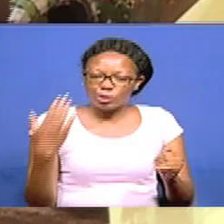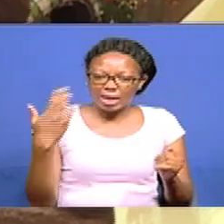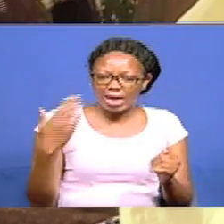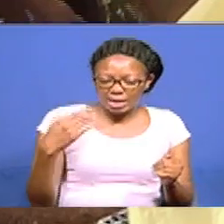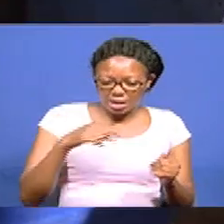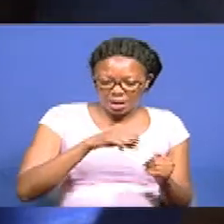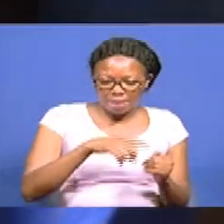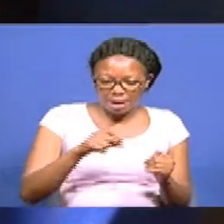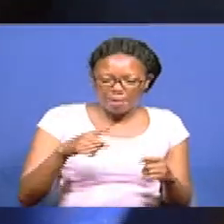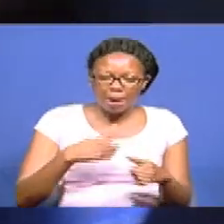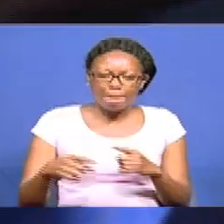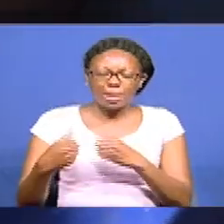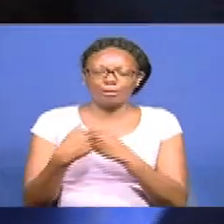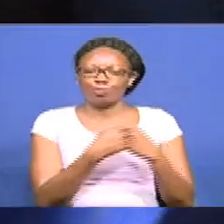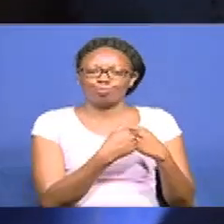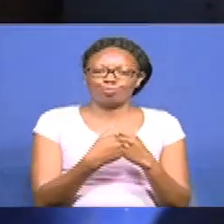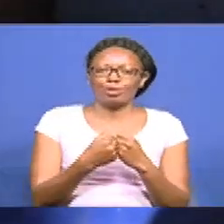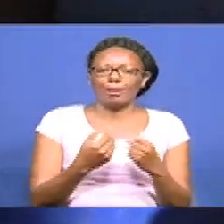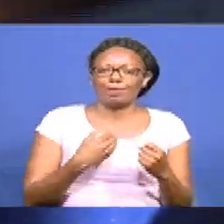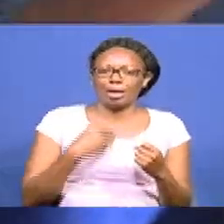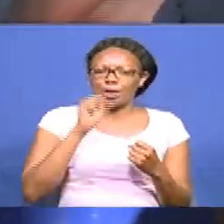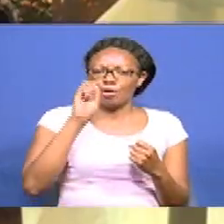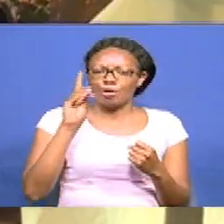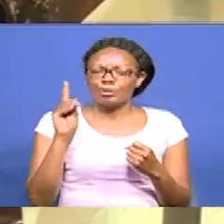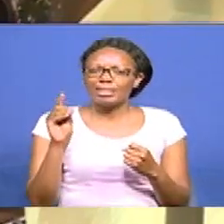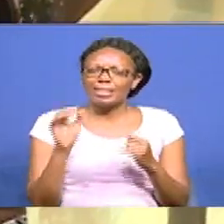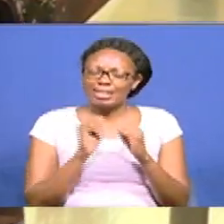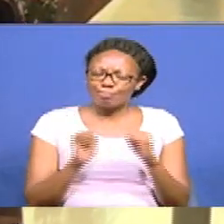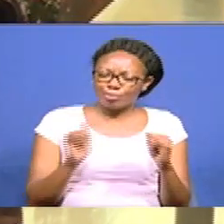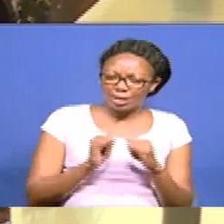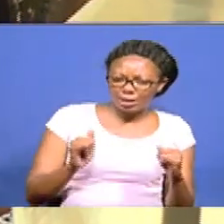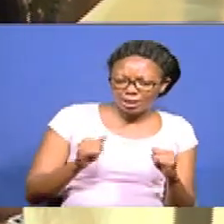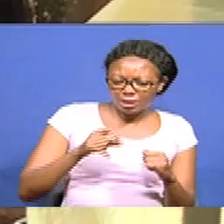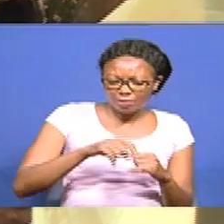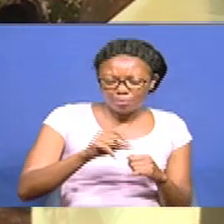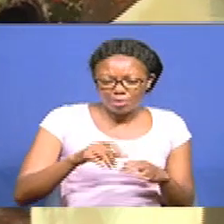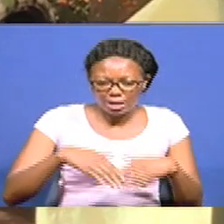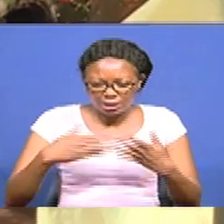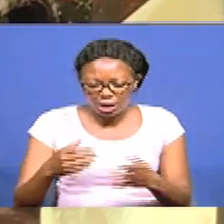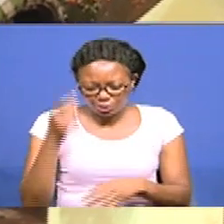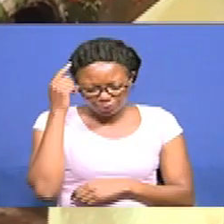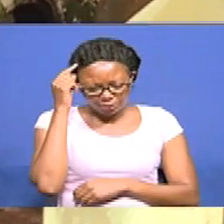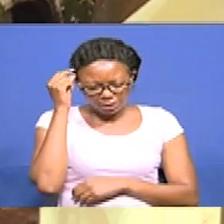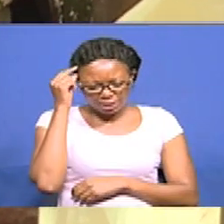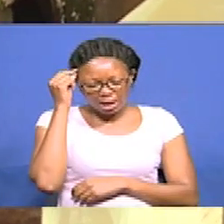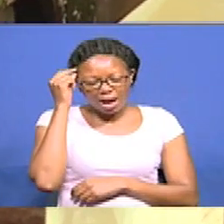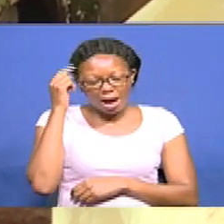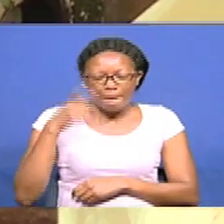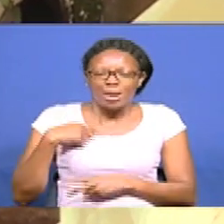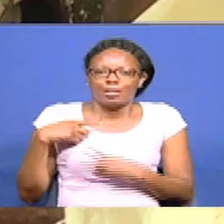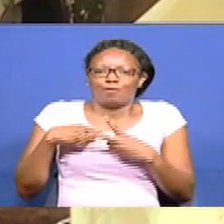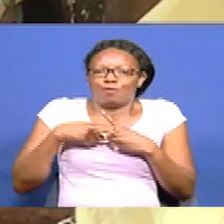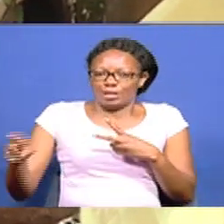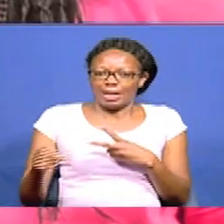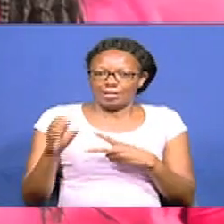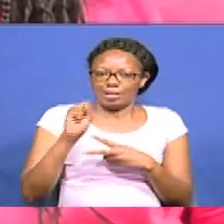lakini changamoto ilikuwa ni kupata mbegu safi kwa ajili ya greenhouse yao. Hapo ndipo maarifa ya kukuza miche